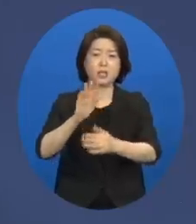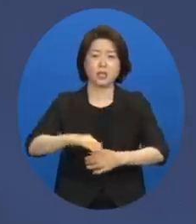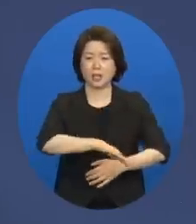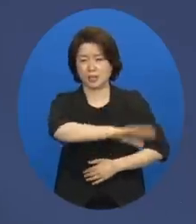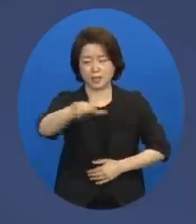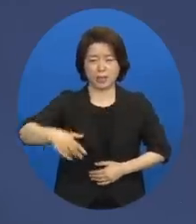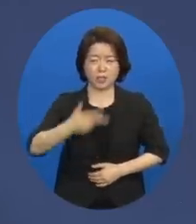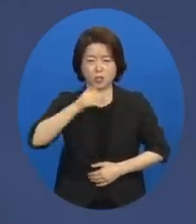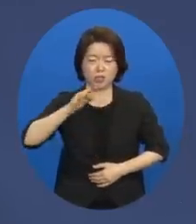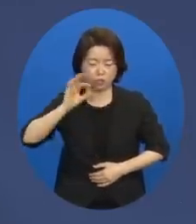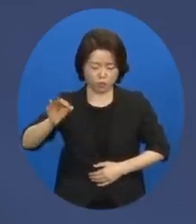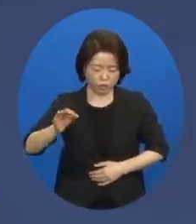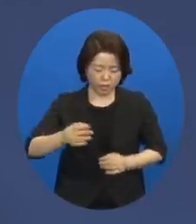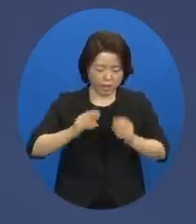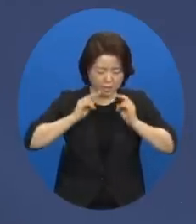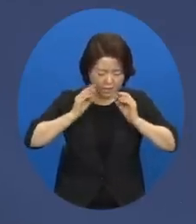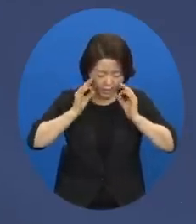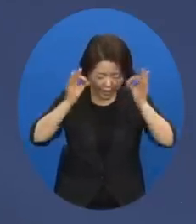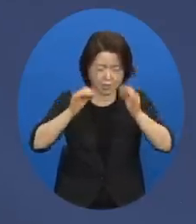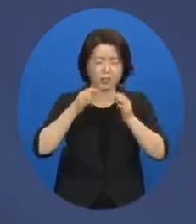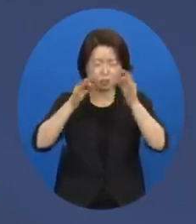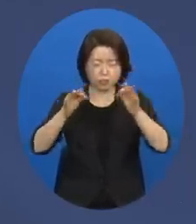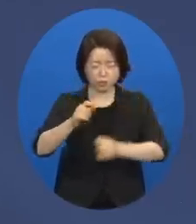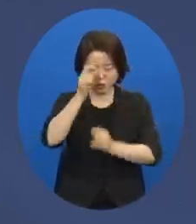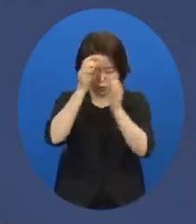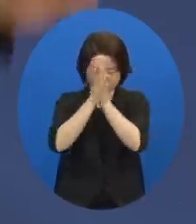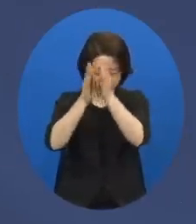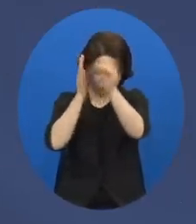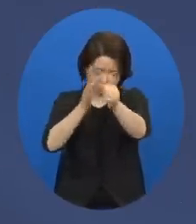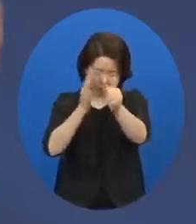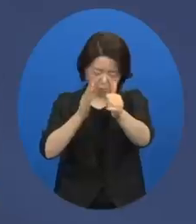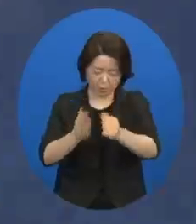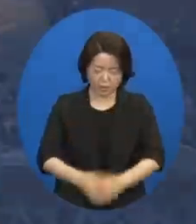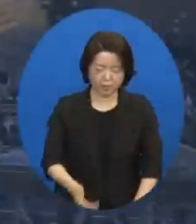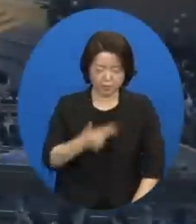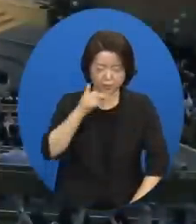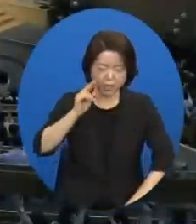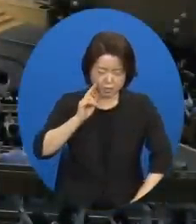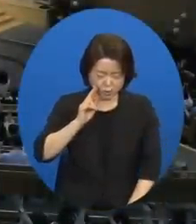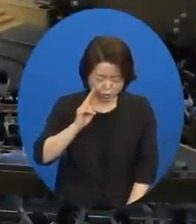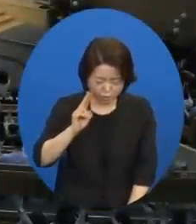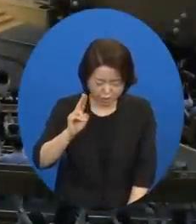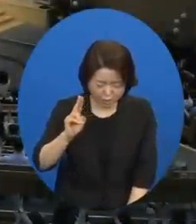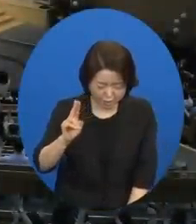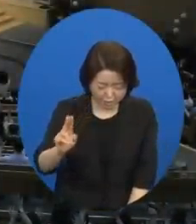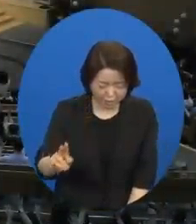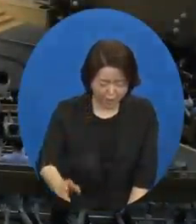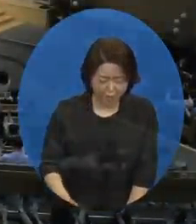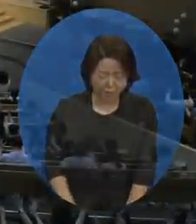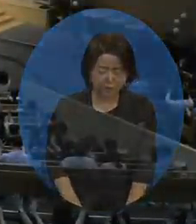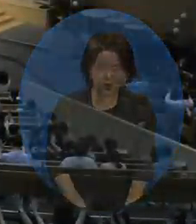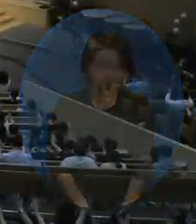같이 주여 간절히 한번 부르고 통성으로 기도하겠습니다. 주여!